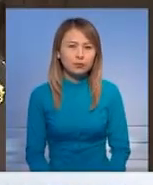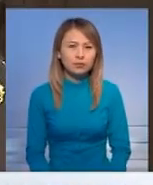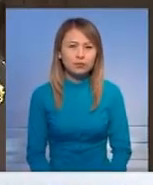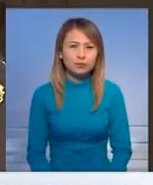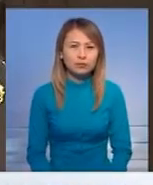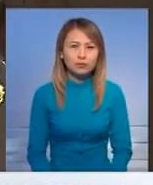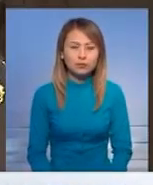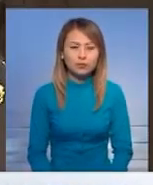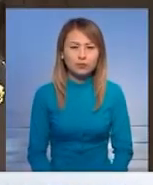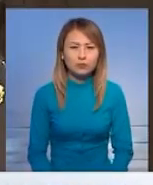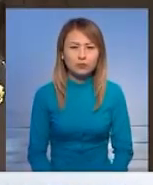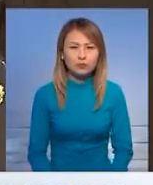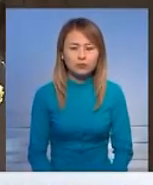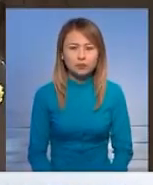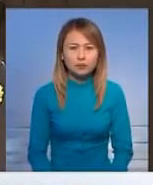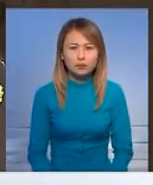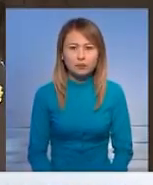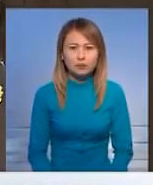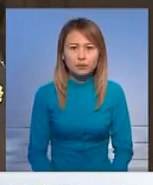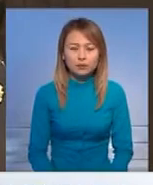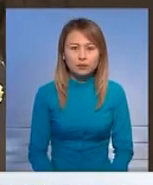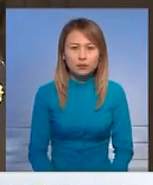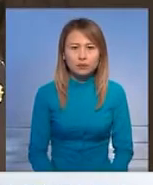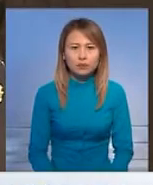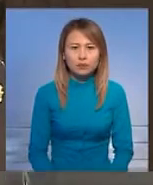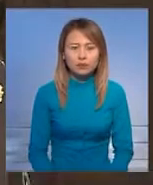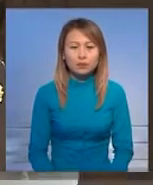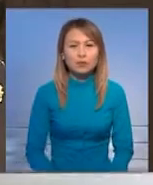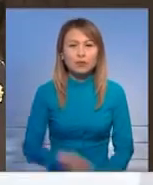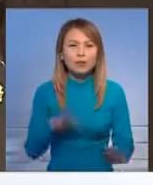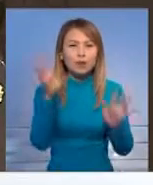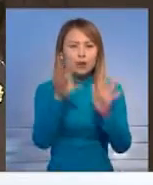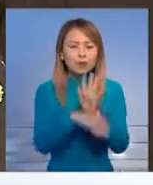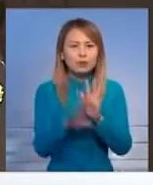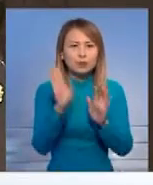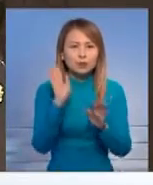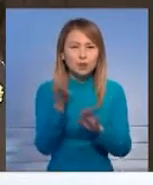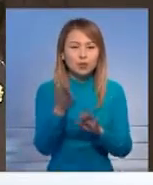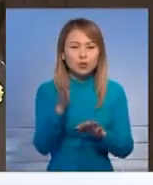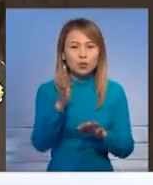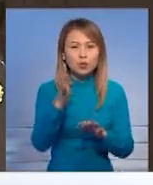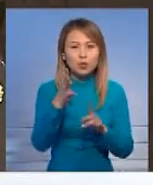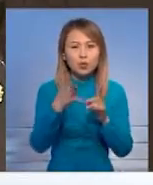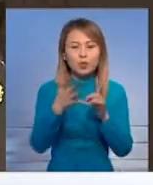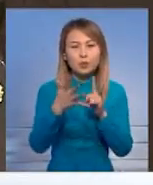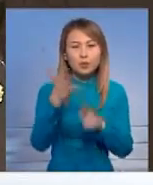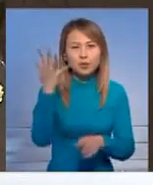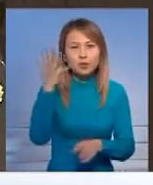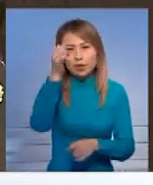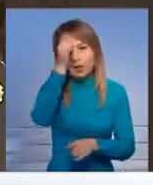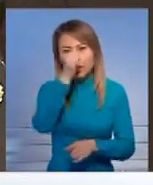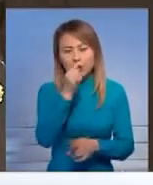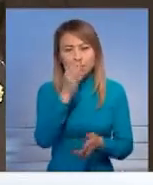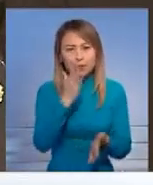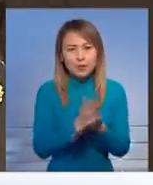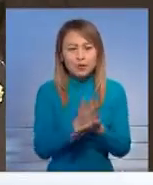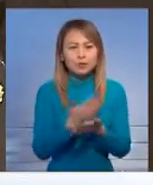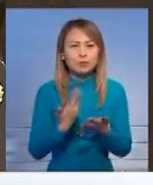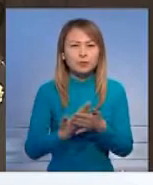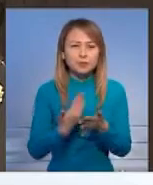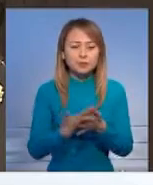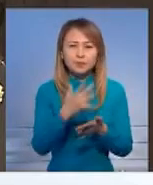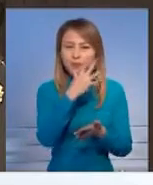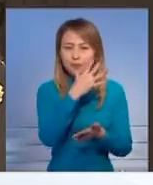ұйымдастырылмақ. Қыркүйектен бастап күшіне енеді. Оған дейін 4,5 ай бар. Ол не үшін керек бізге? Ол